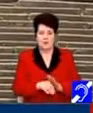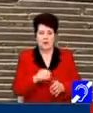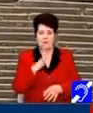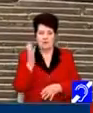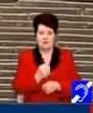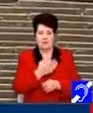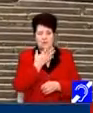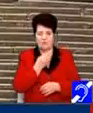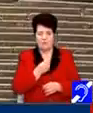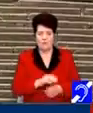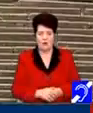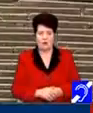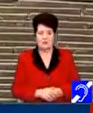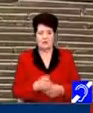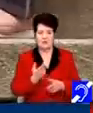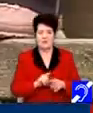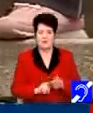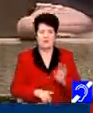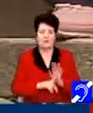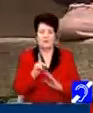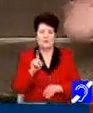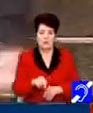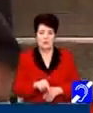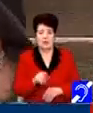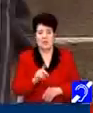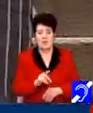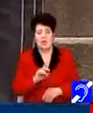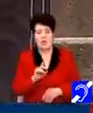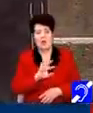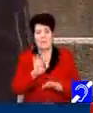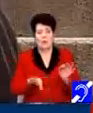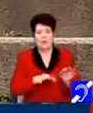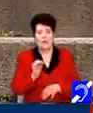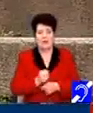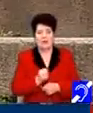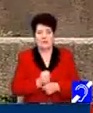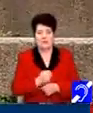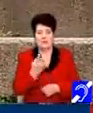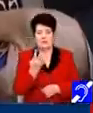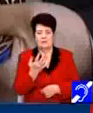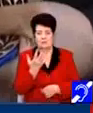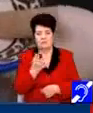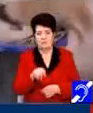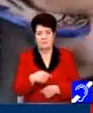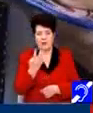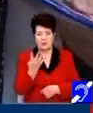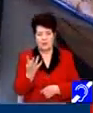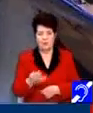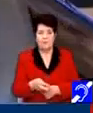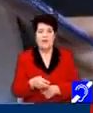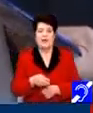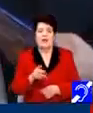rezultate frumoase și vă invităm atât la început de proiect, cât și la sfârșit de proiect, să ne bucurăm împreună de rezultatul frumos. Primarul